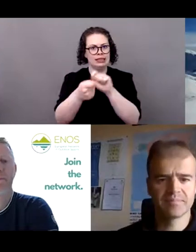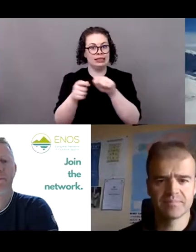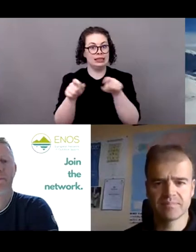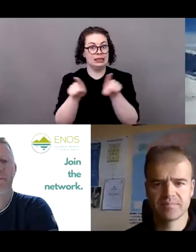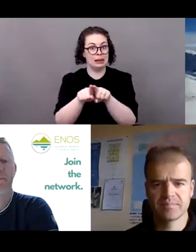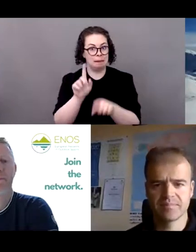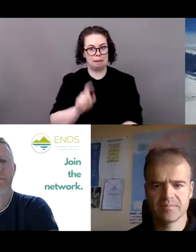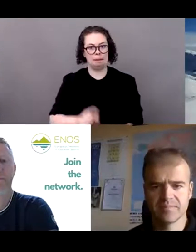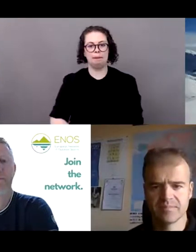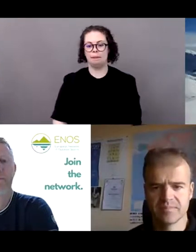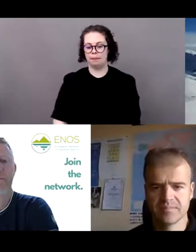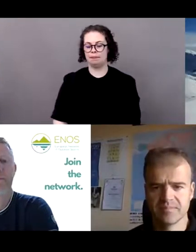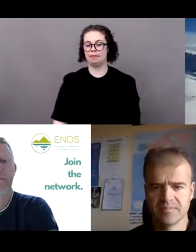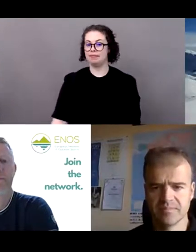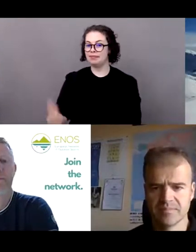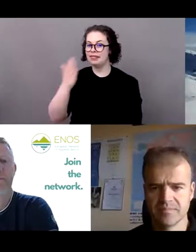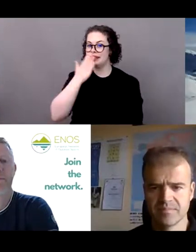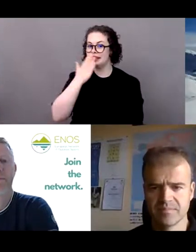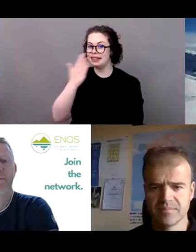I will move to you, Soren.